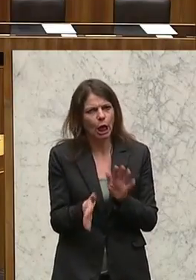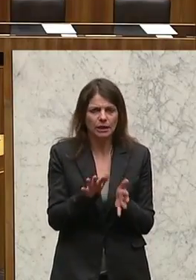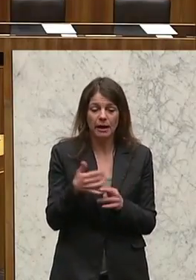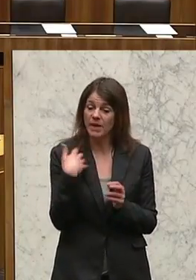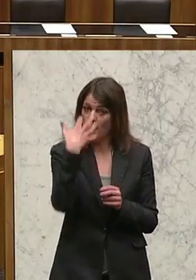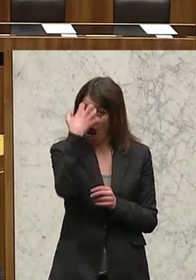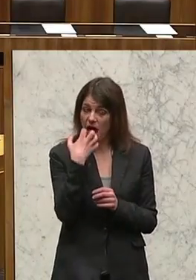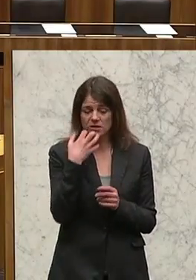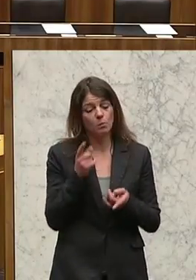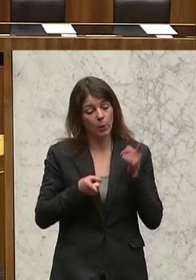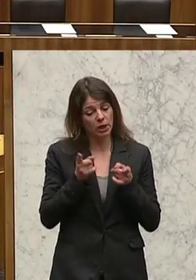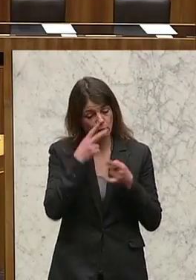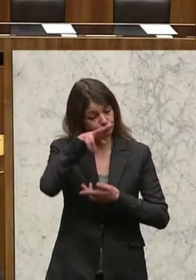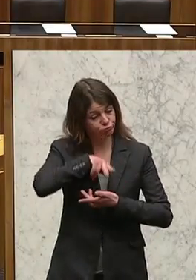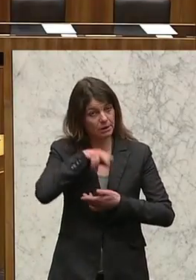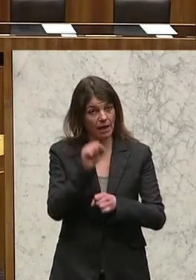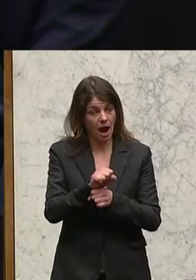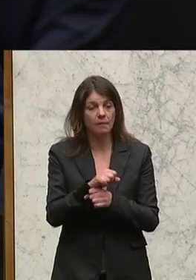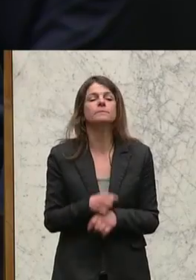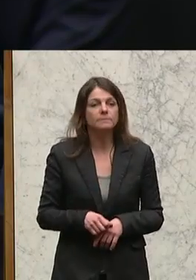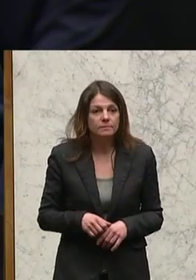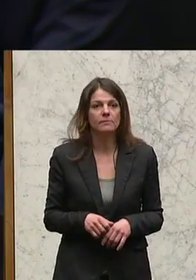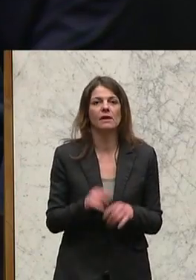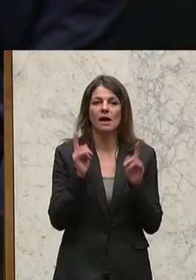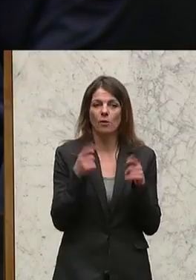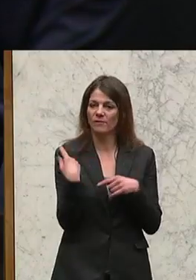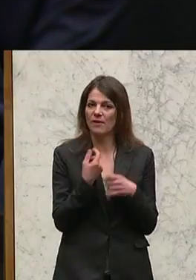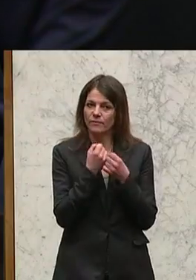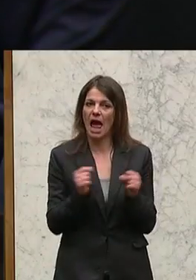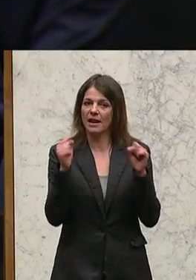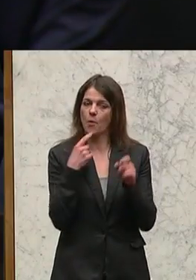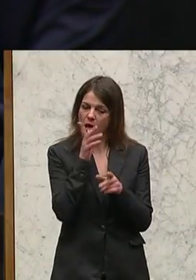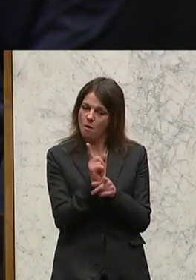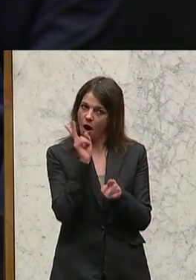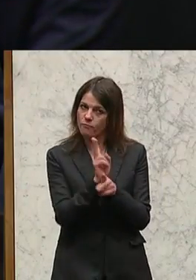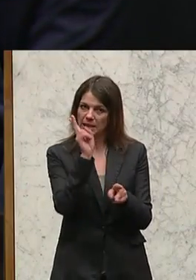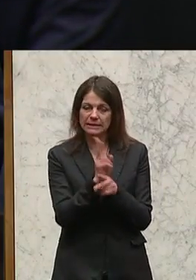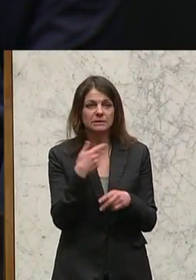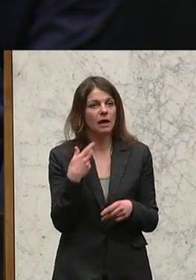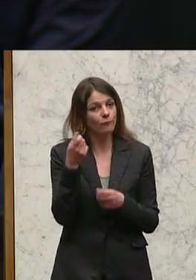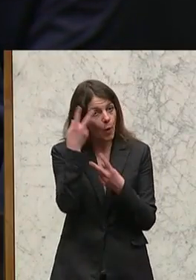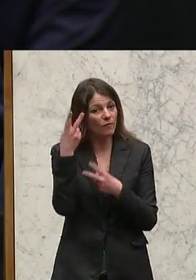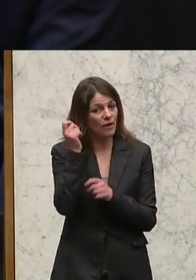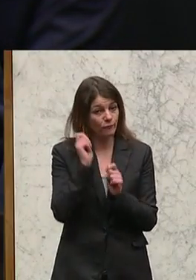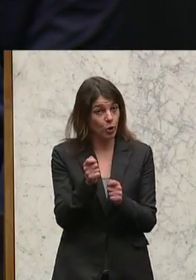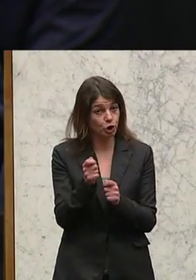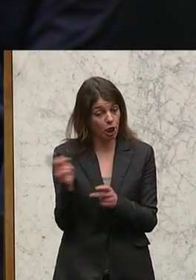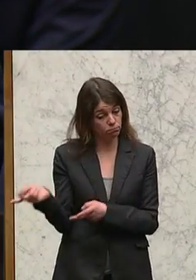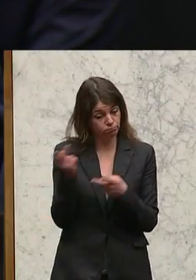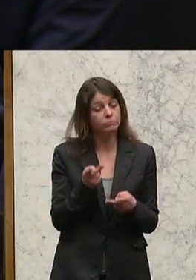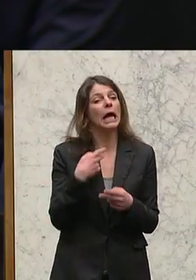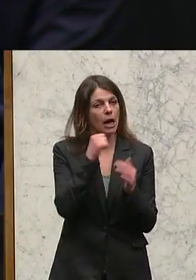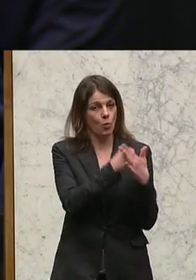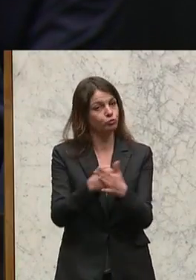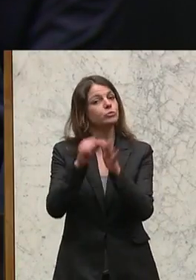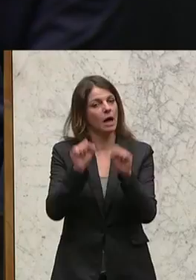sie sehr ernsthaft beurteilen. Und wir werden als Freiheitliche auch darauf achten, dass wir vernünftige Vorschläge, die Sie machen, auch